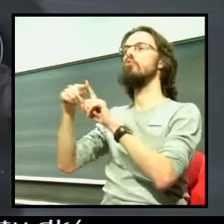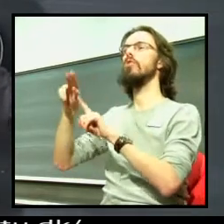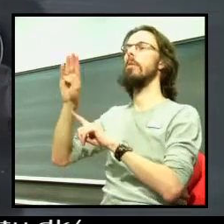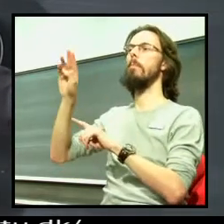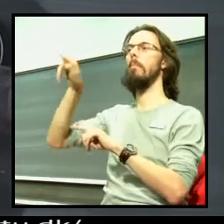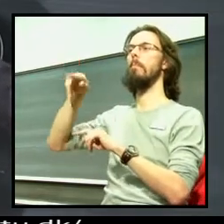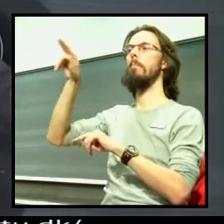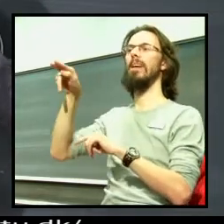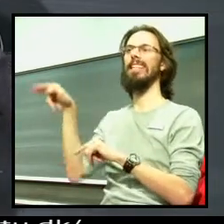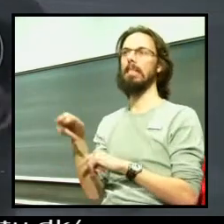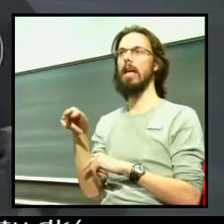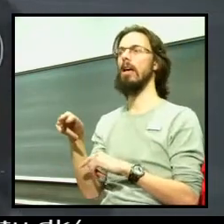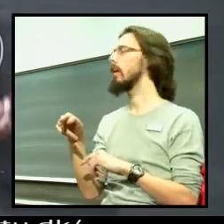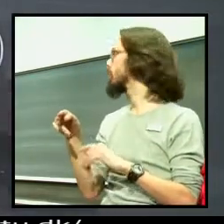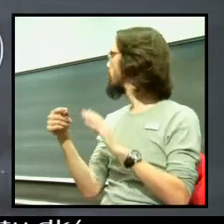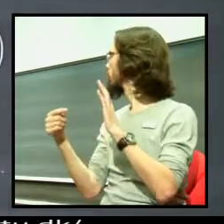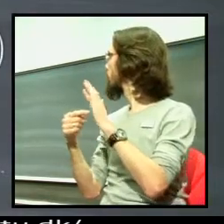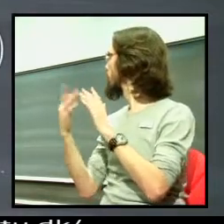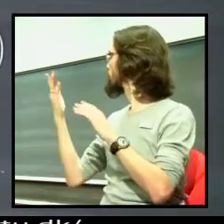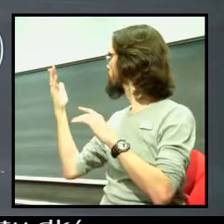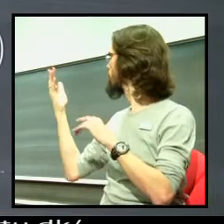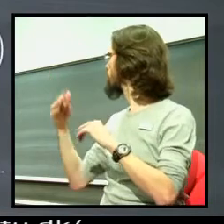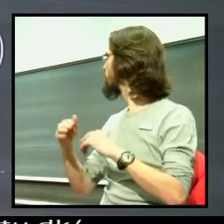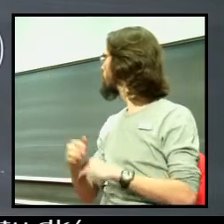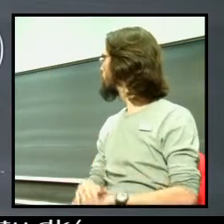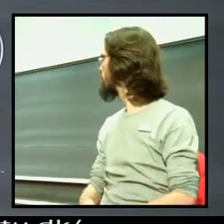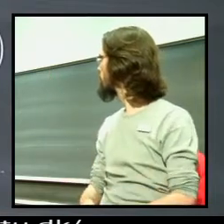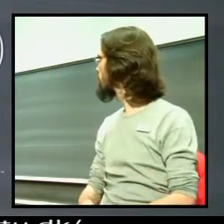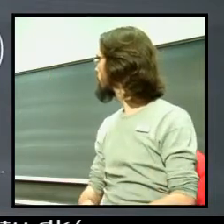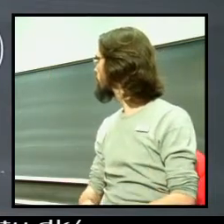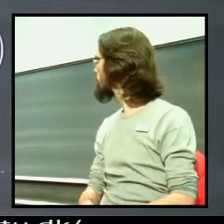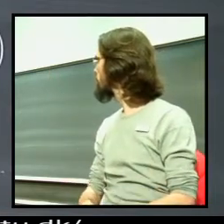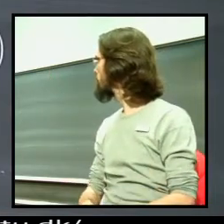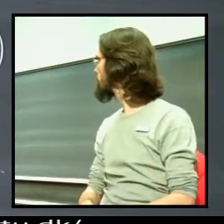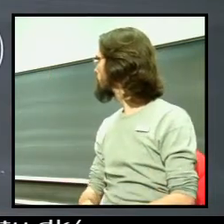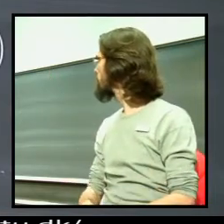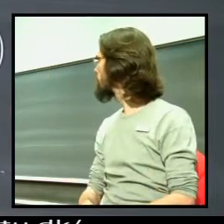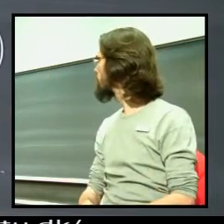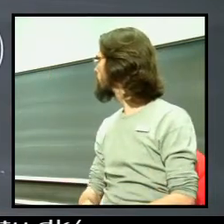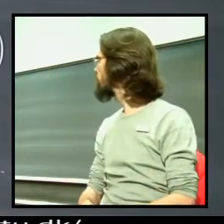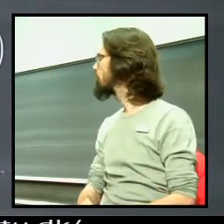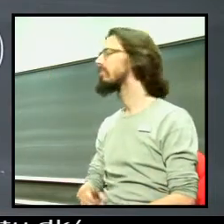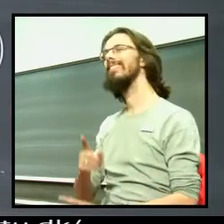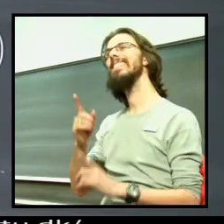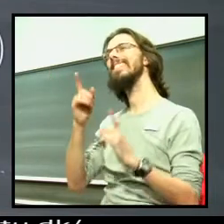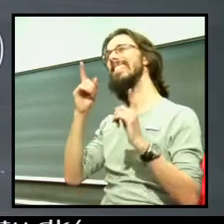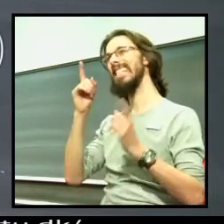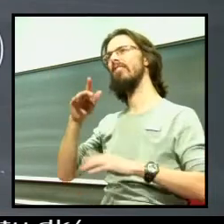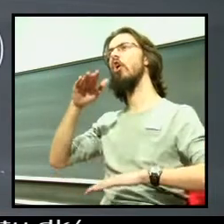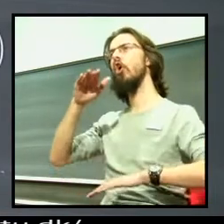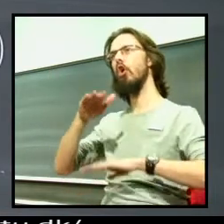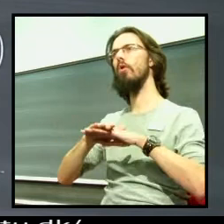af x2 af t. Det er det, der skal være opfyldt, når hvad? Ja,